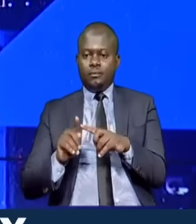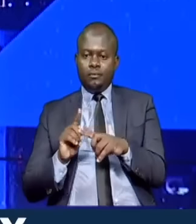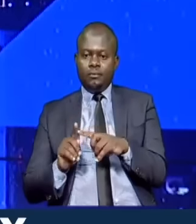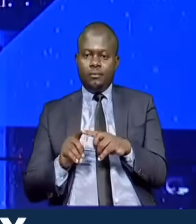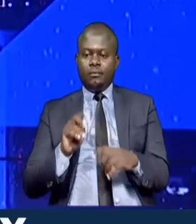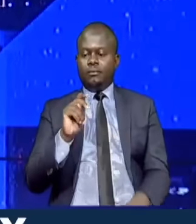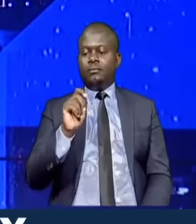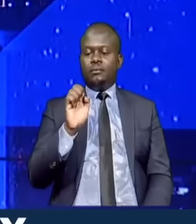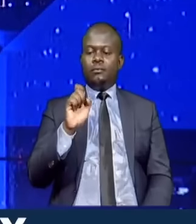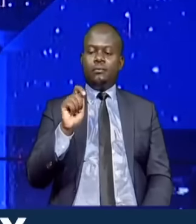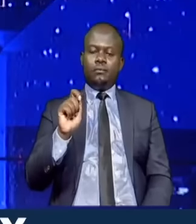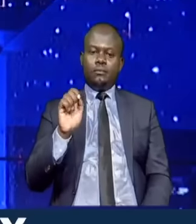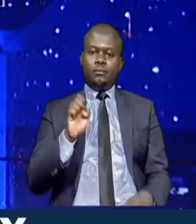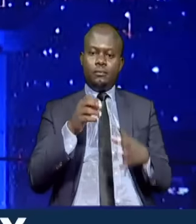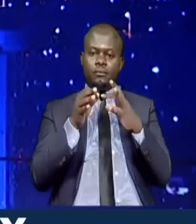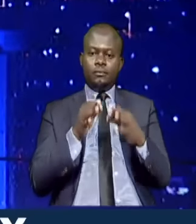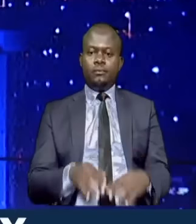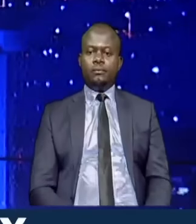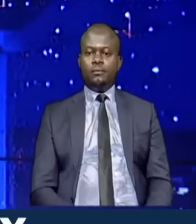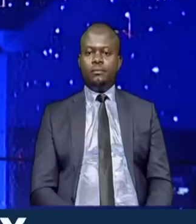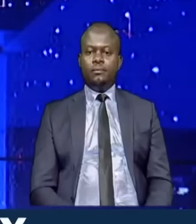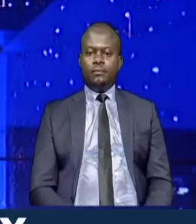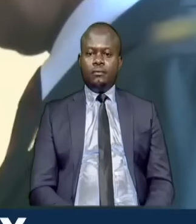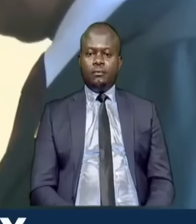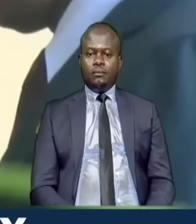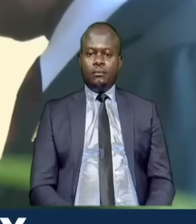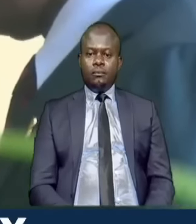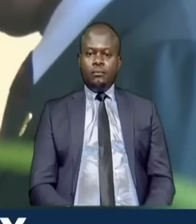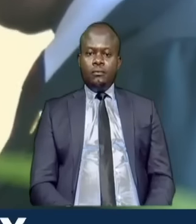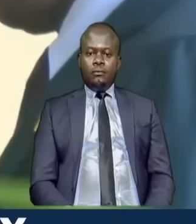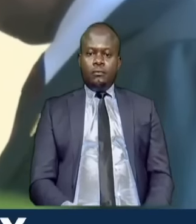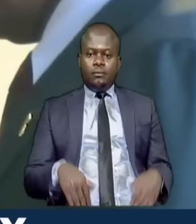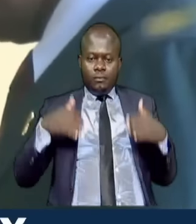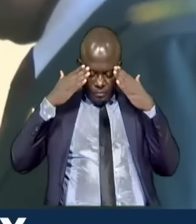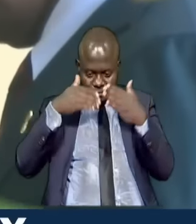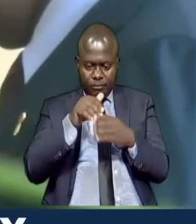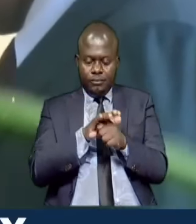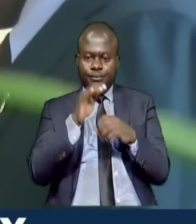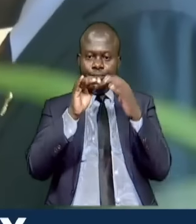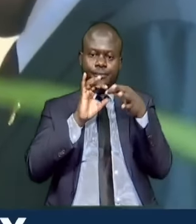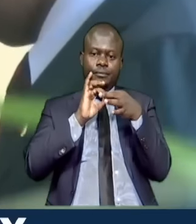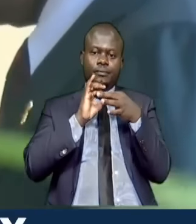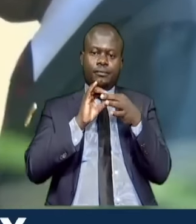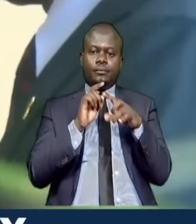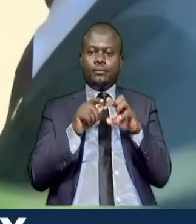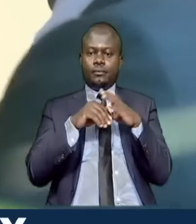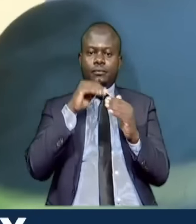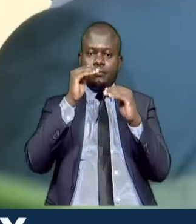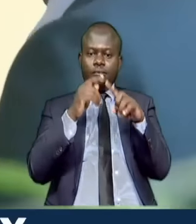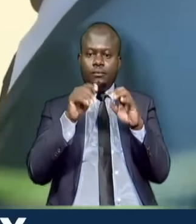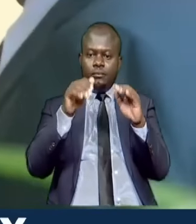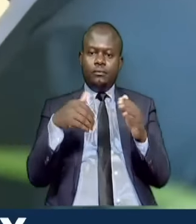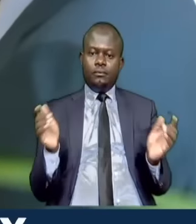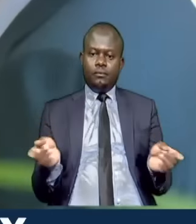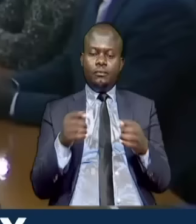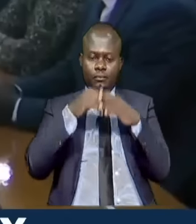Ntete Olive yafatanyije na Joseph Mushimire. Byibanze cyane ku bufatanye mu nzego zitandukanye zirimo ubuhinzi n'ubworozi,